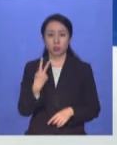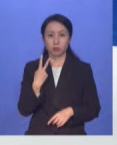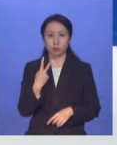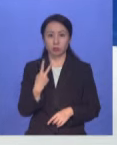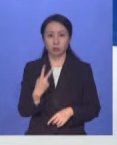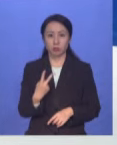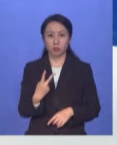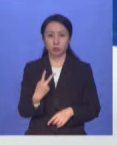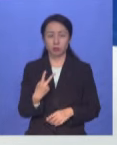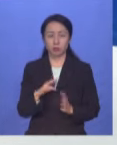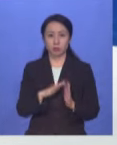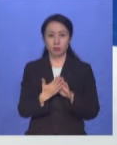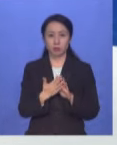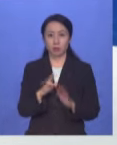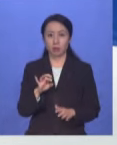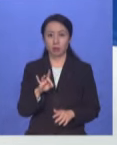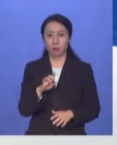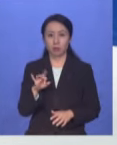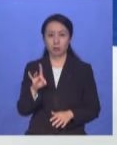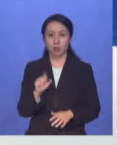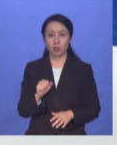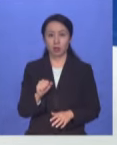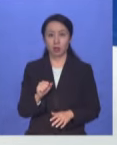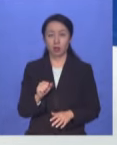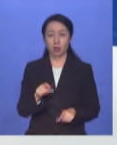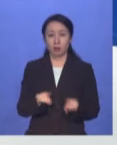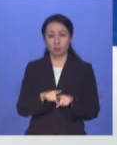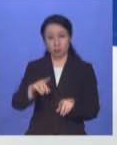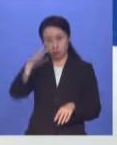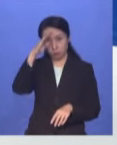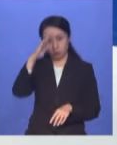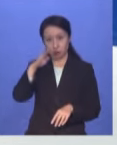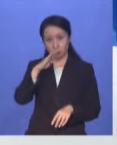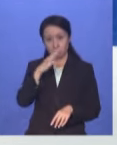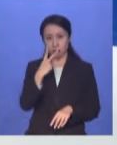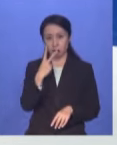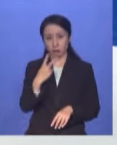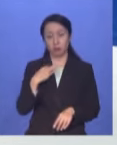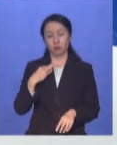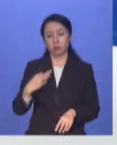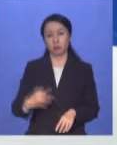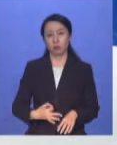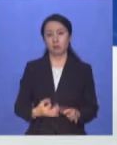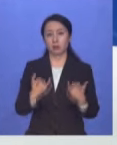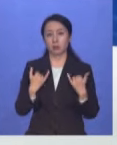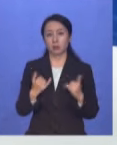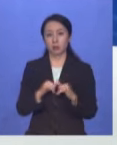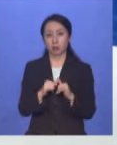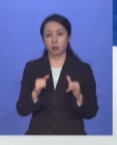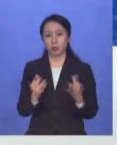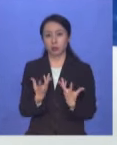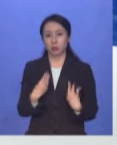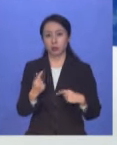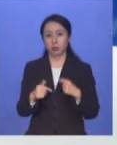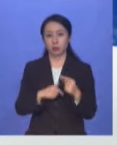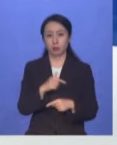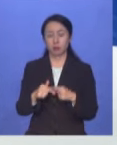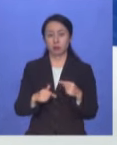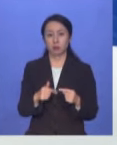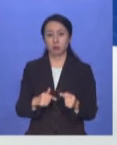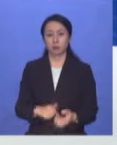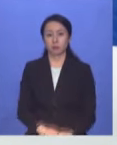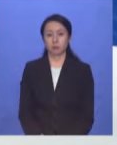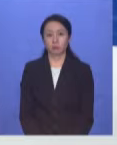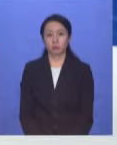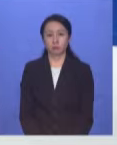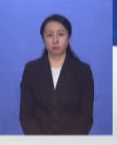ответственностью «Екпин-2002» в селе Благовещенко. По стопам отца пошли и двое его сыновей. Сегодня они развивают семейный